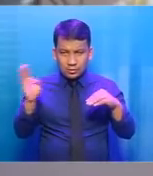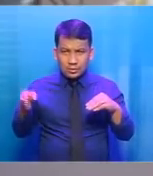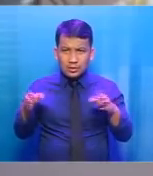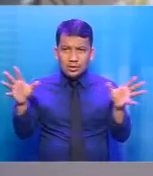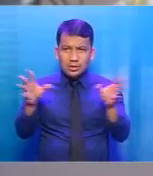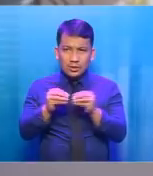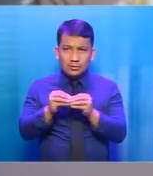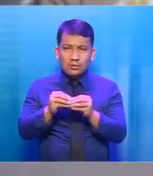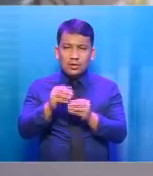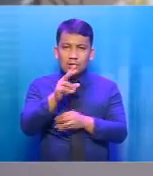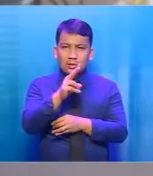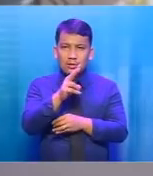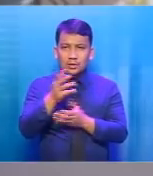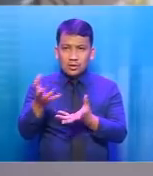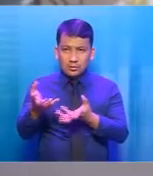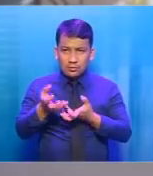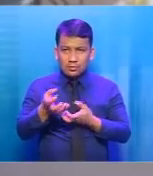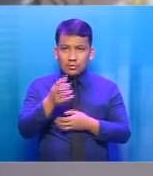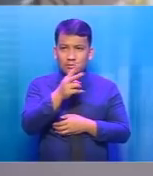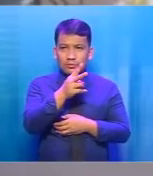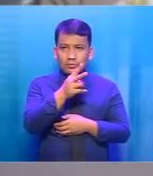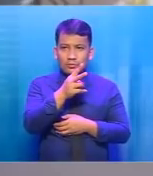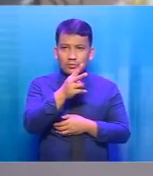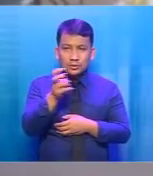Balintawak, ang hiling po nila ay